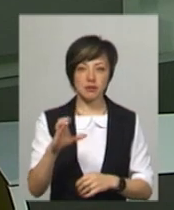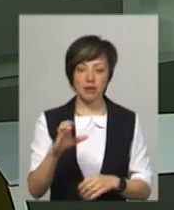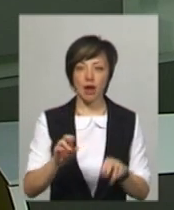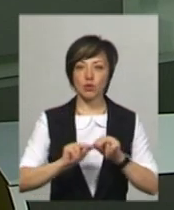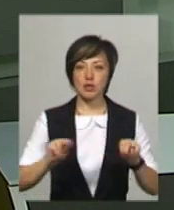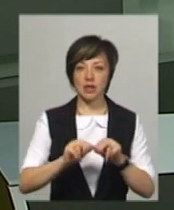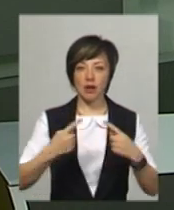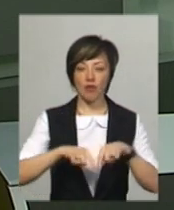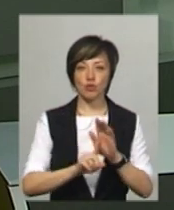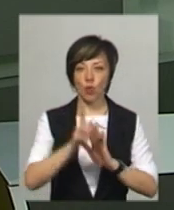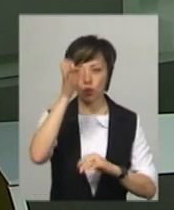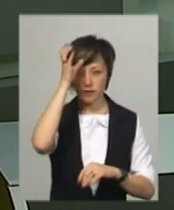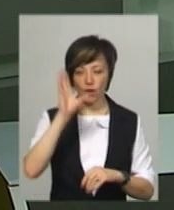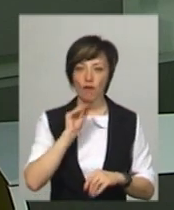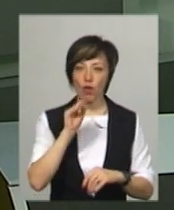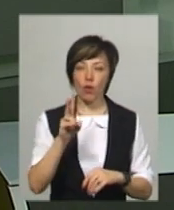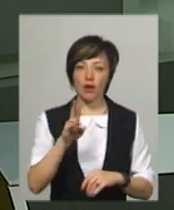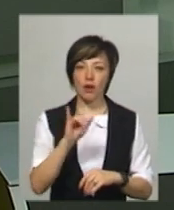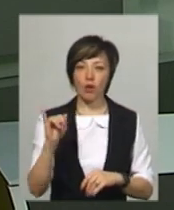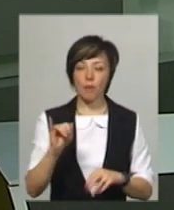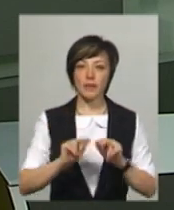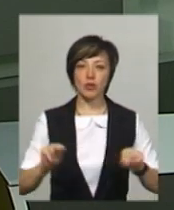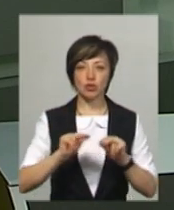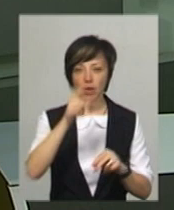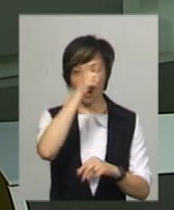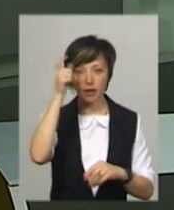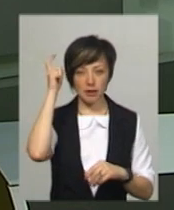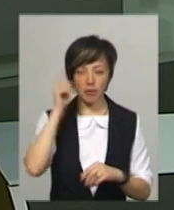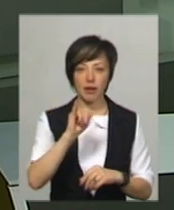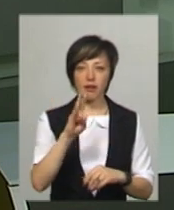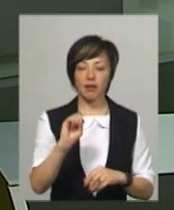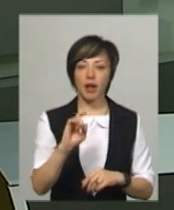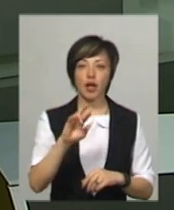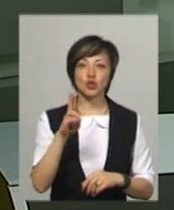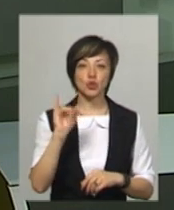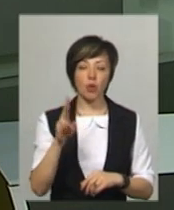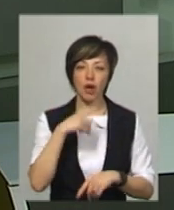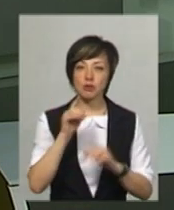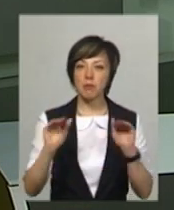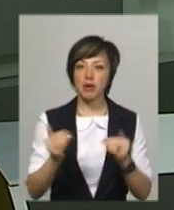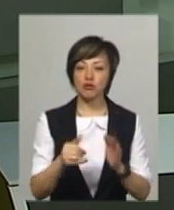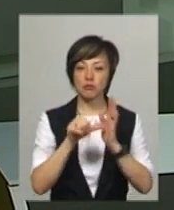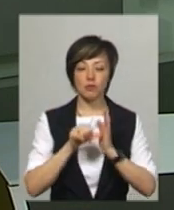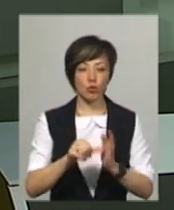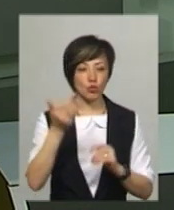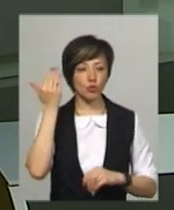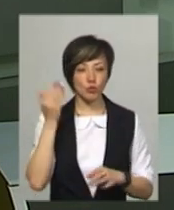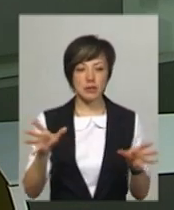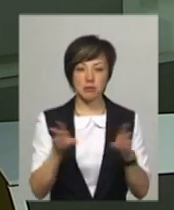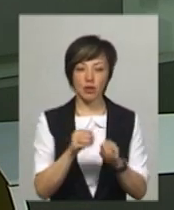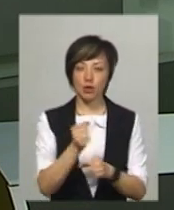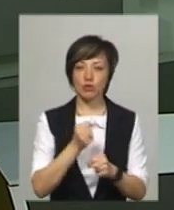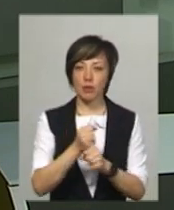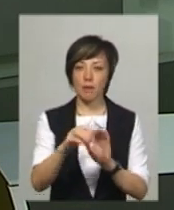кафедри початкової освіти та філології гуманітарно-педагогічної академії Інна Ящук каже, менш ніж півроку тому вони спільно